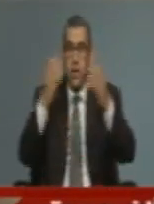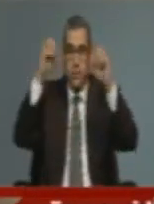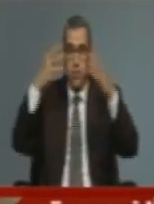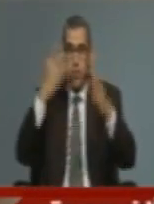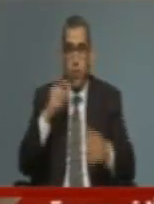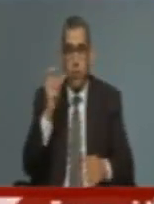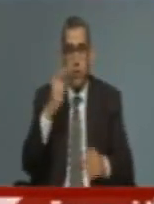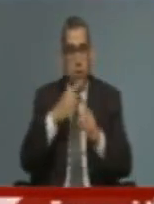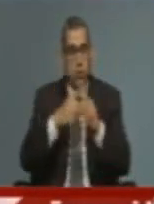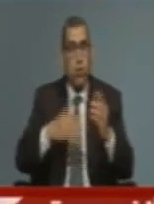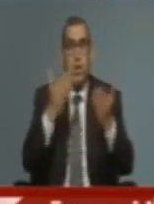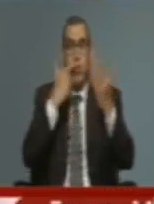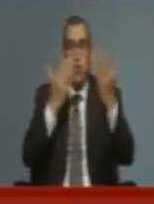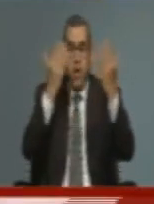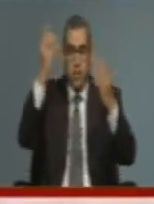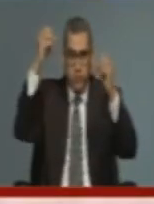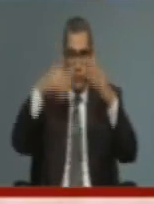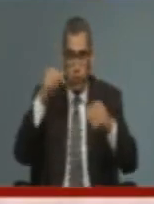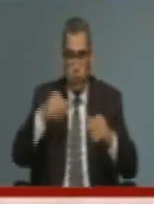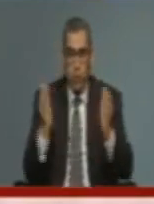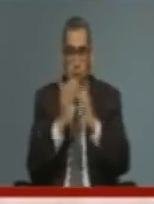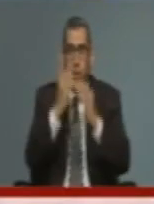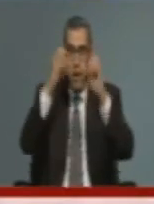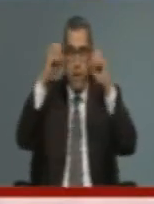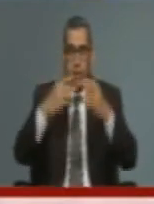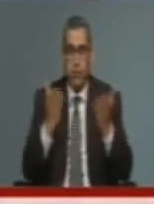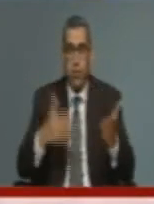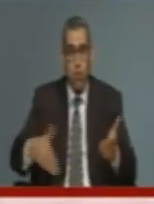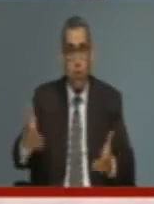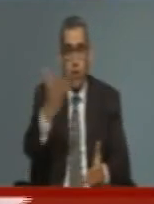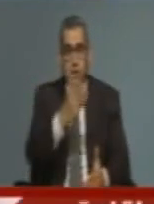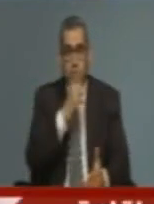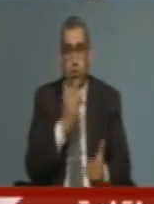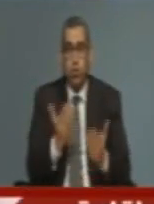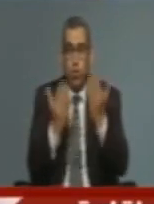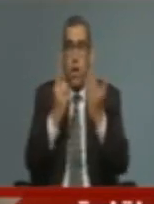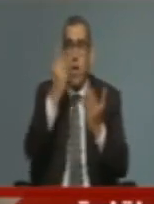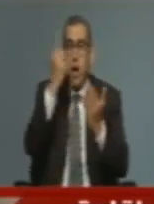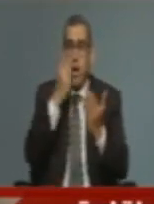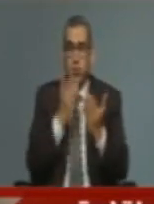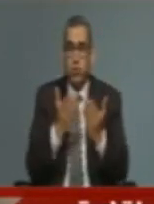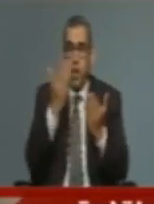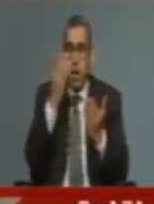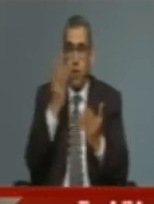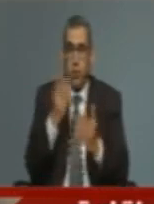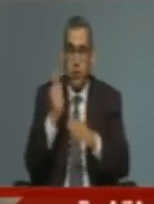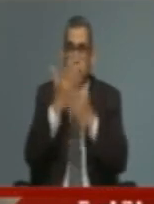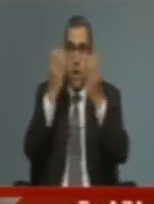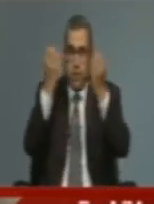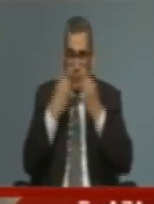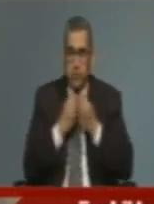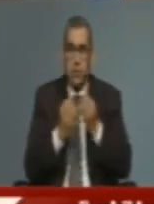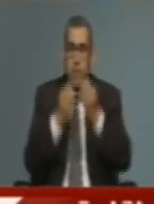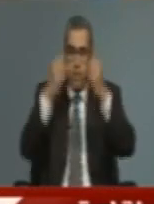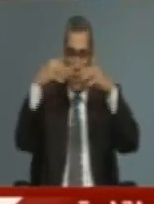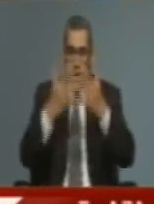واخواننا المسيحيين. دي ايام كريمه جدا جدا، الكل صايم. ادعوا لنا ان ربنا سبحانه وتعالى يعني يفيد علينا من بركاته